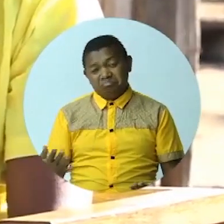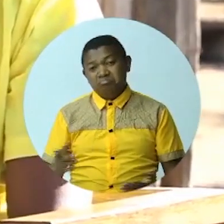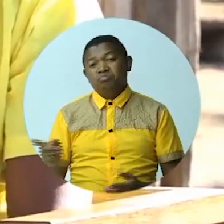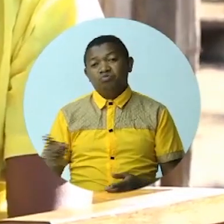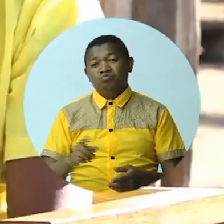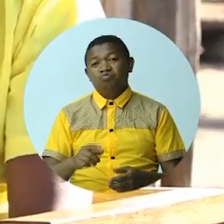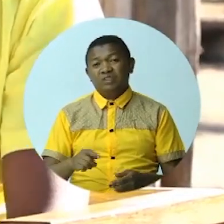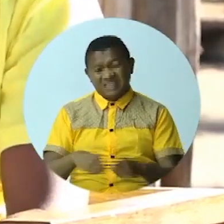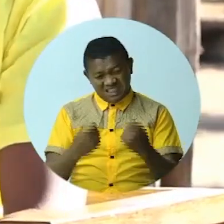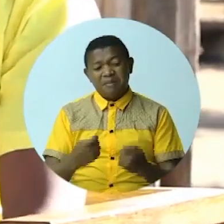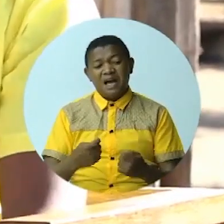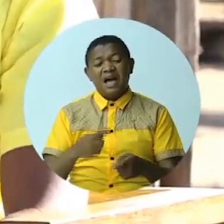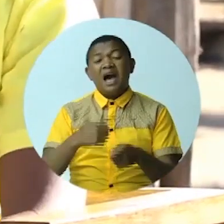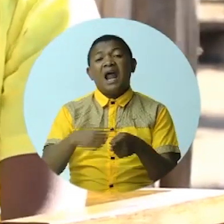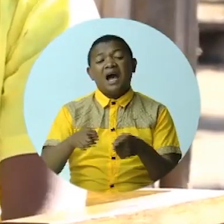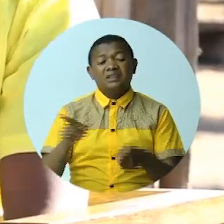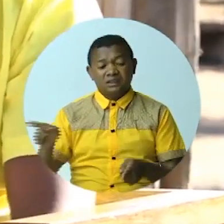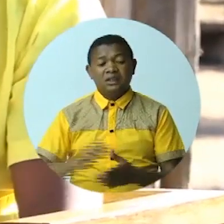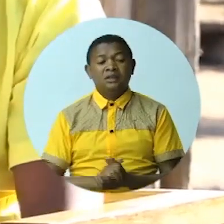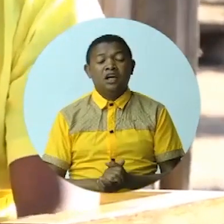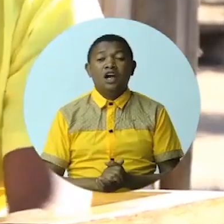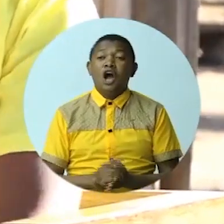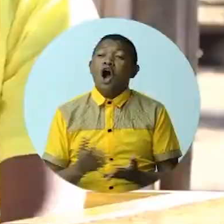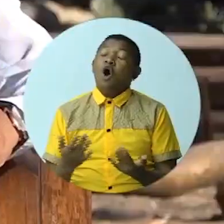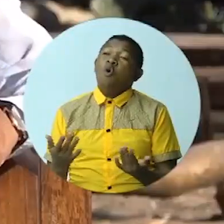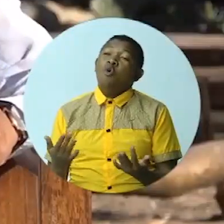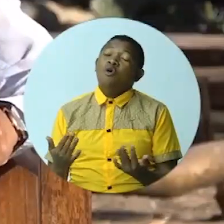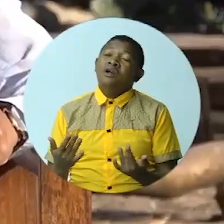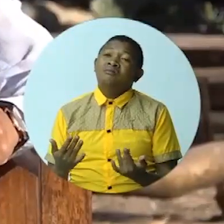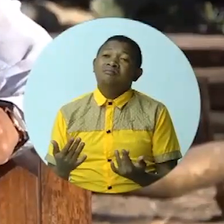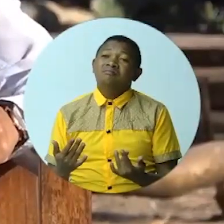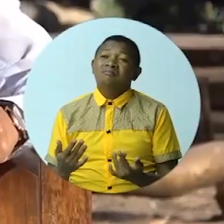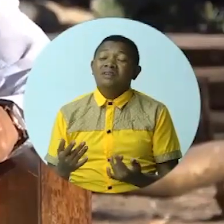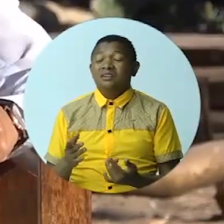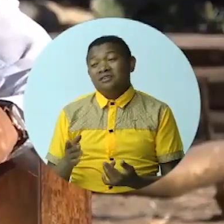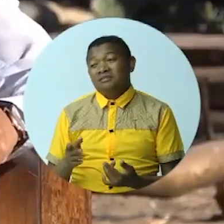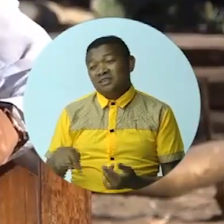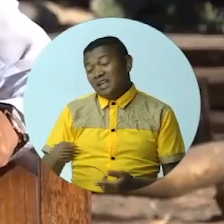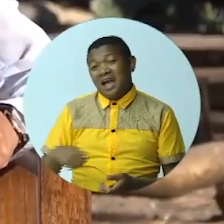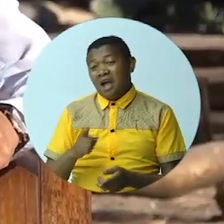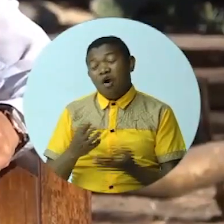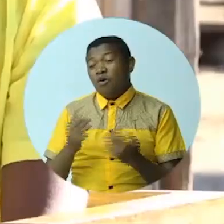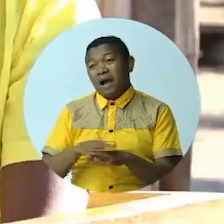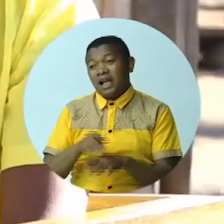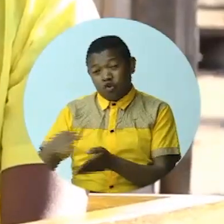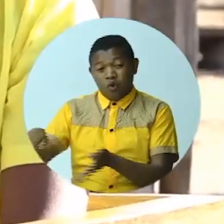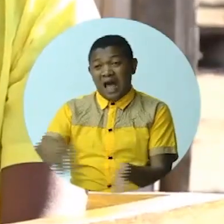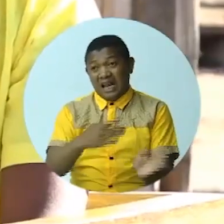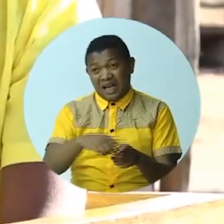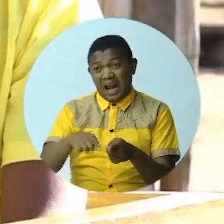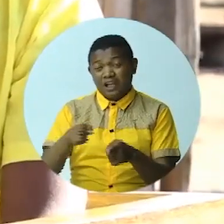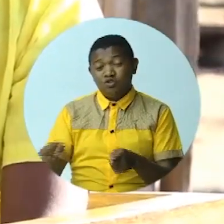ny hoe mbola afaka manantenanao ve zahay fa mety hovitanao ihany le rntres satria nisany nampanantenainao anay izany